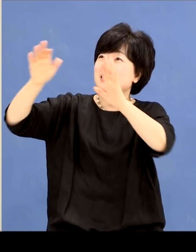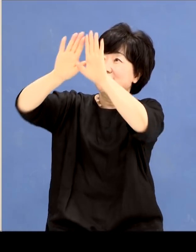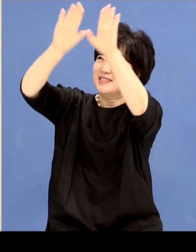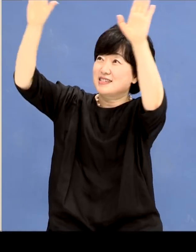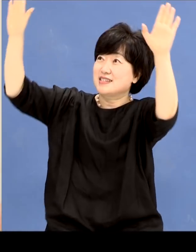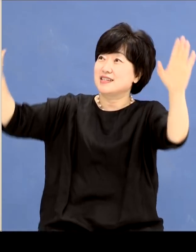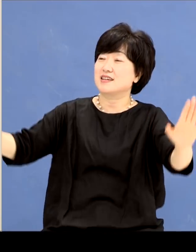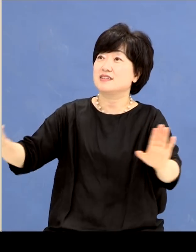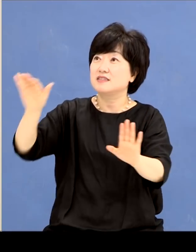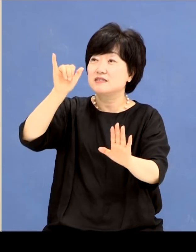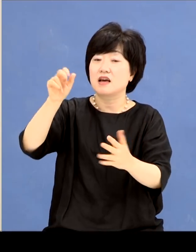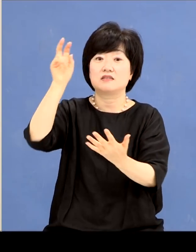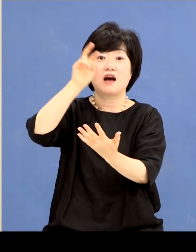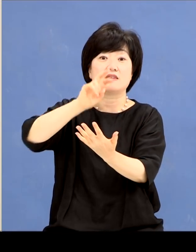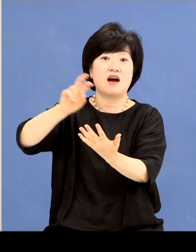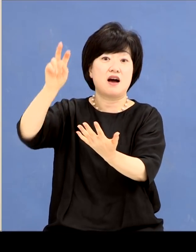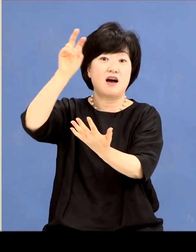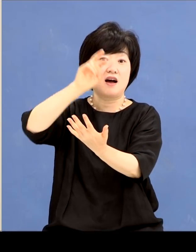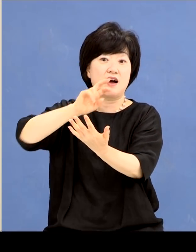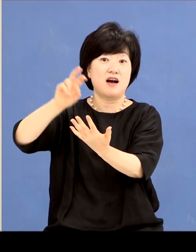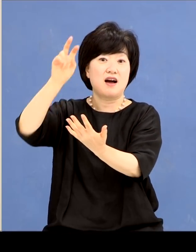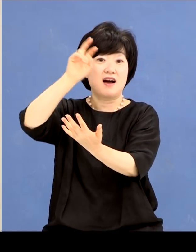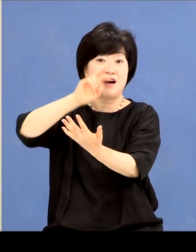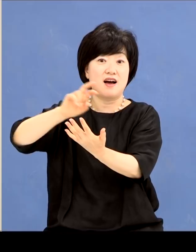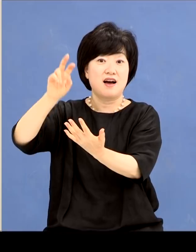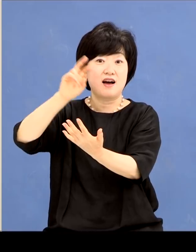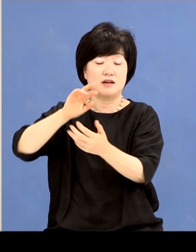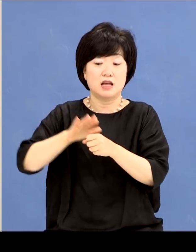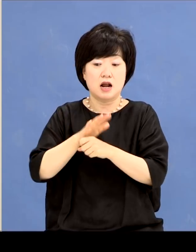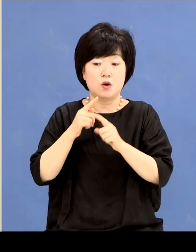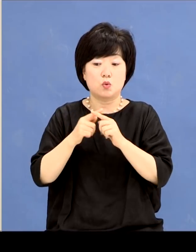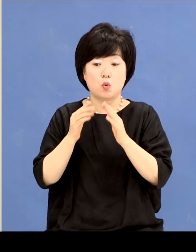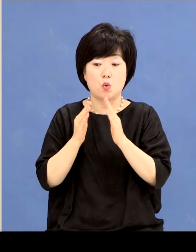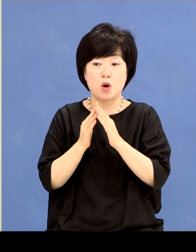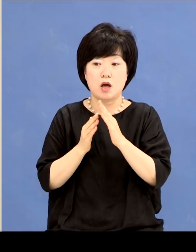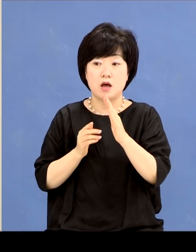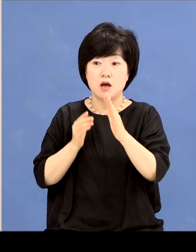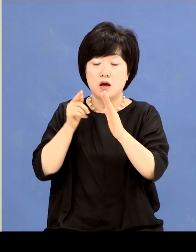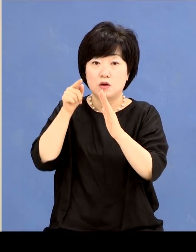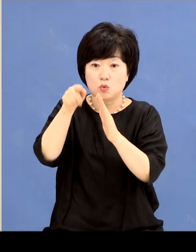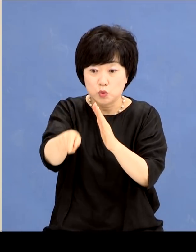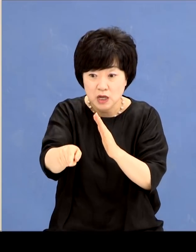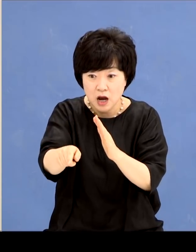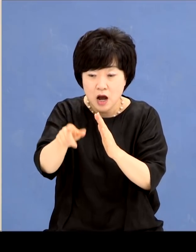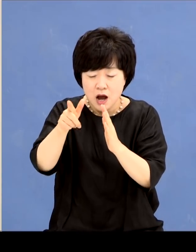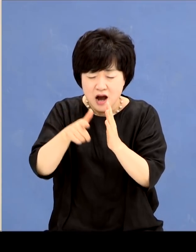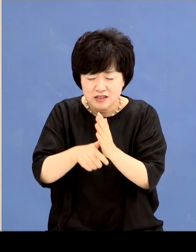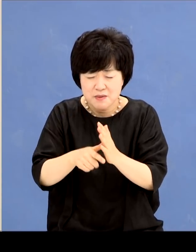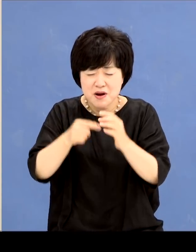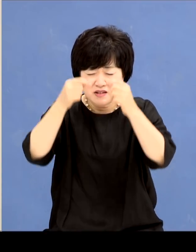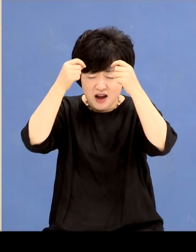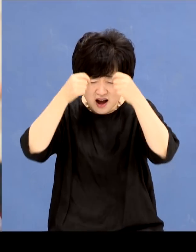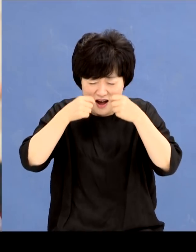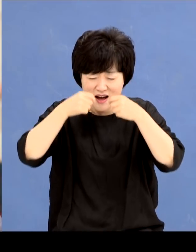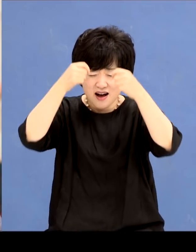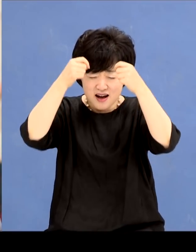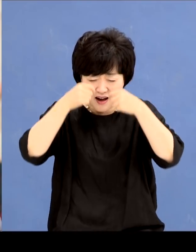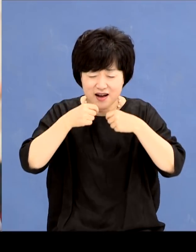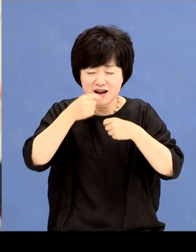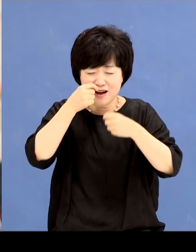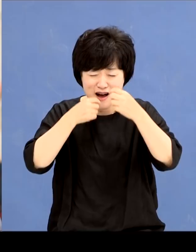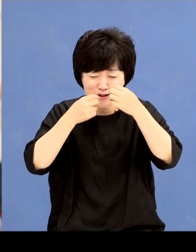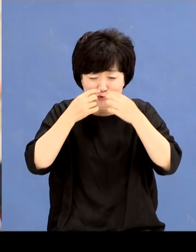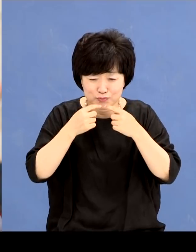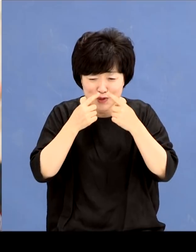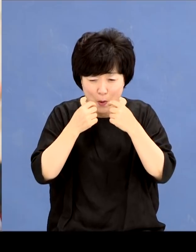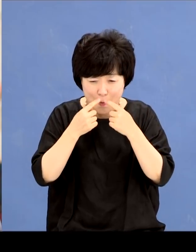거기서 이제 찬양이 흘러나오는데 어. 사랑의 교회 도착하자마자 정말 눈물 콧물이 다 쏟아지는 거예요. 그 찬양을